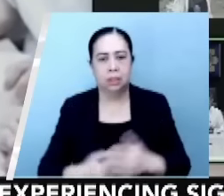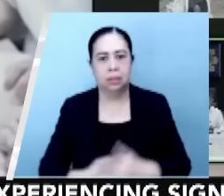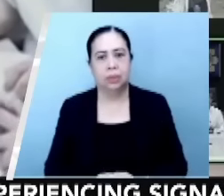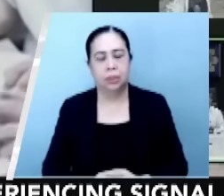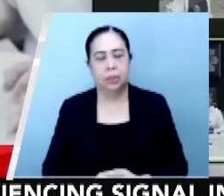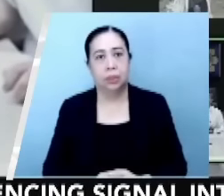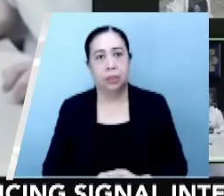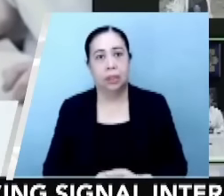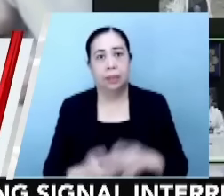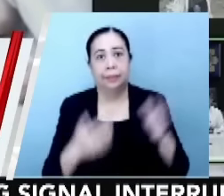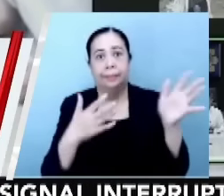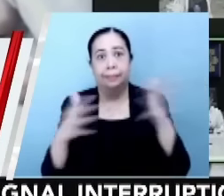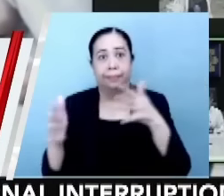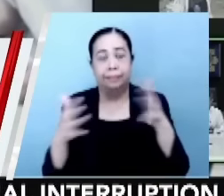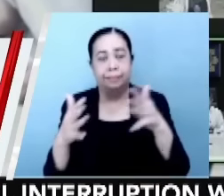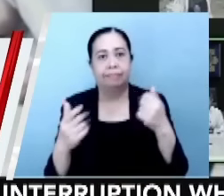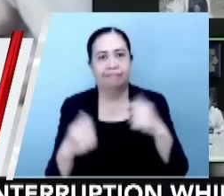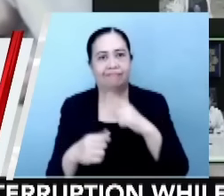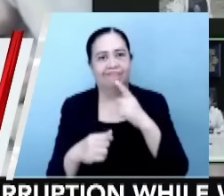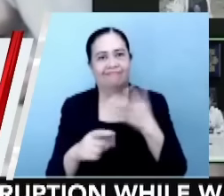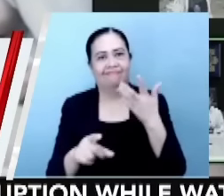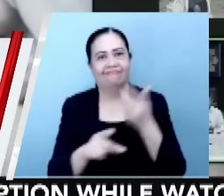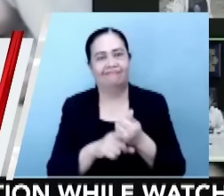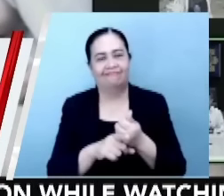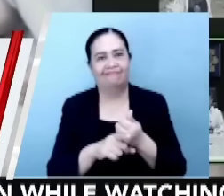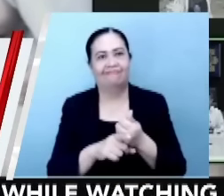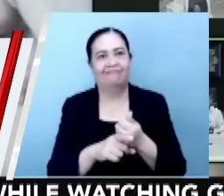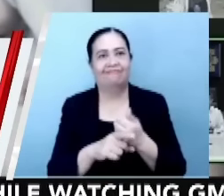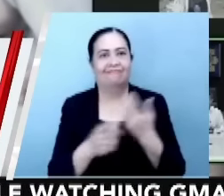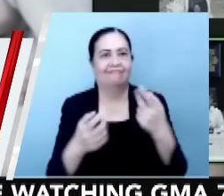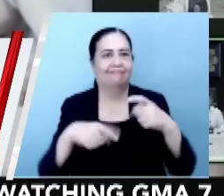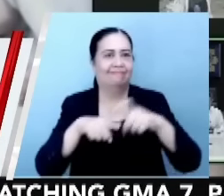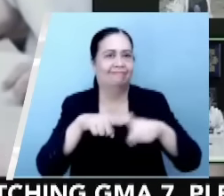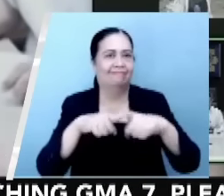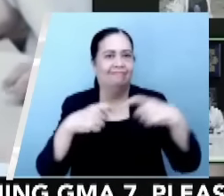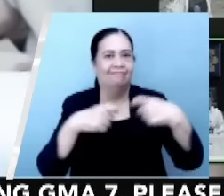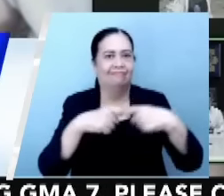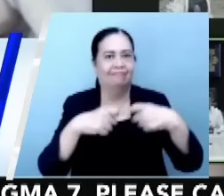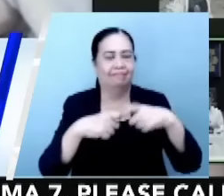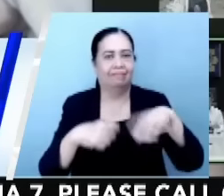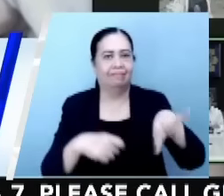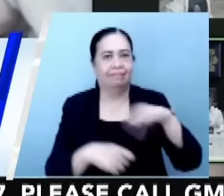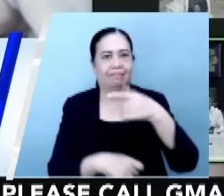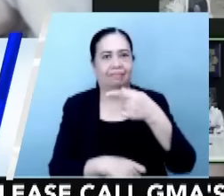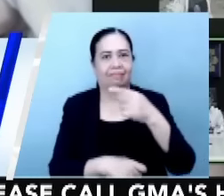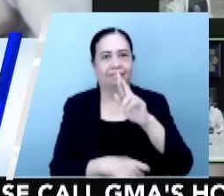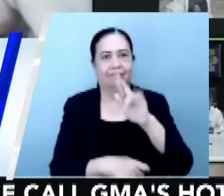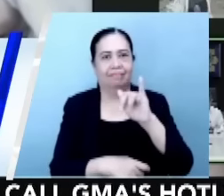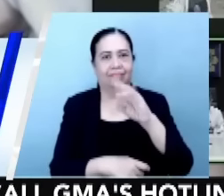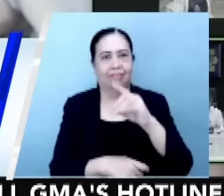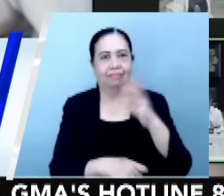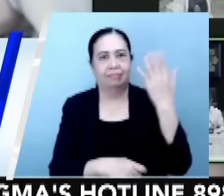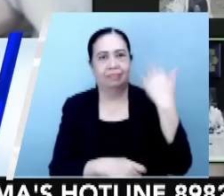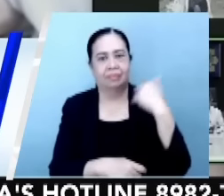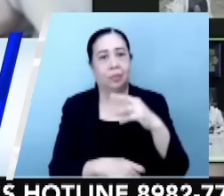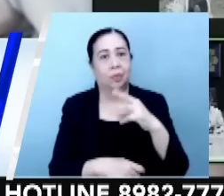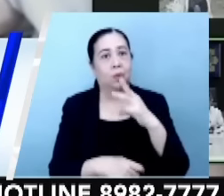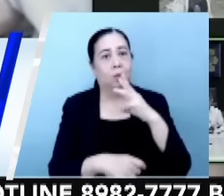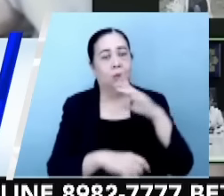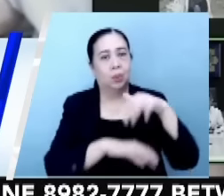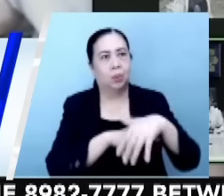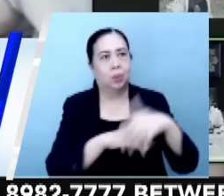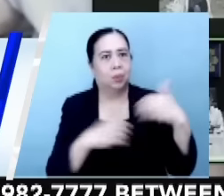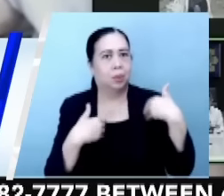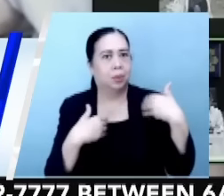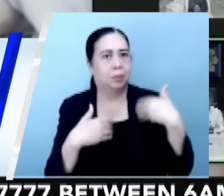substantial decrease in available power supply in the grid. At a time when the hydropower plants have not yet recovered